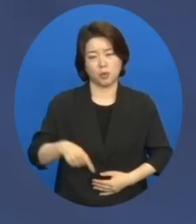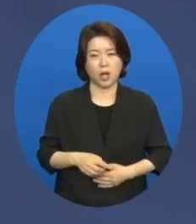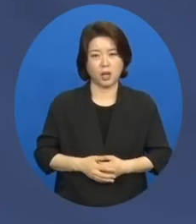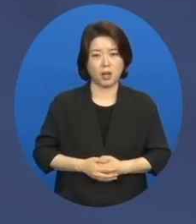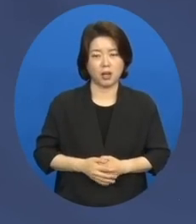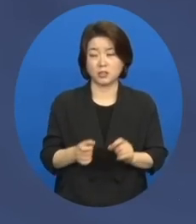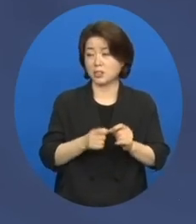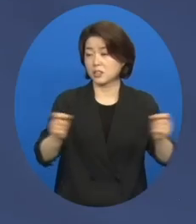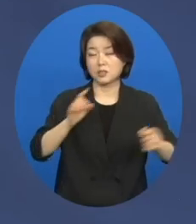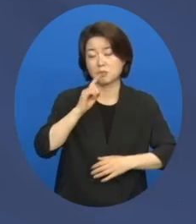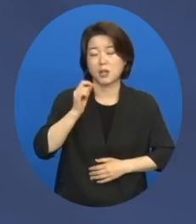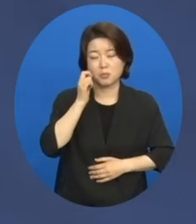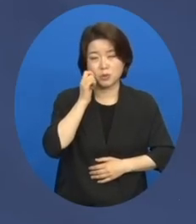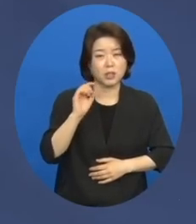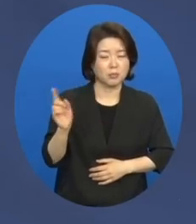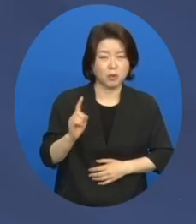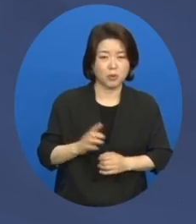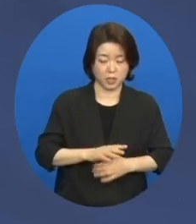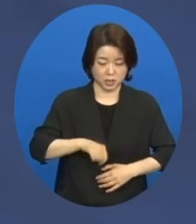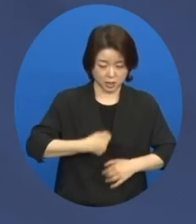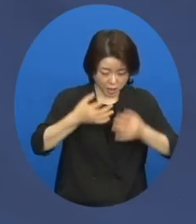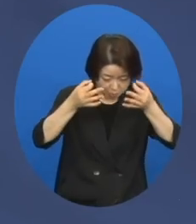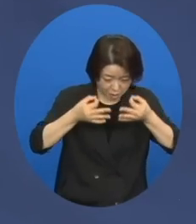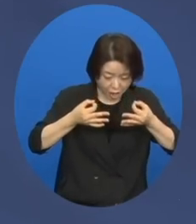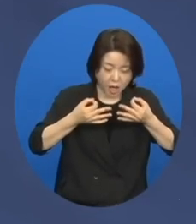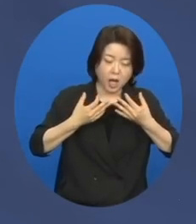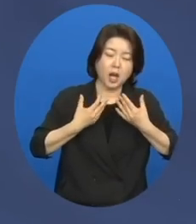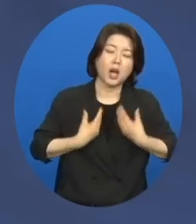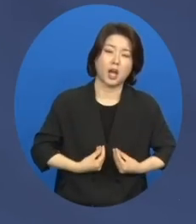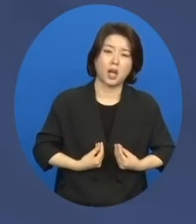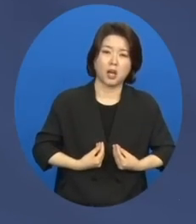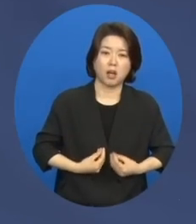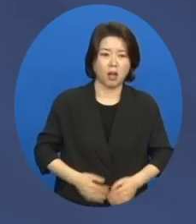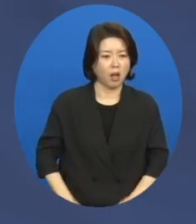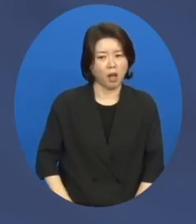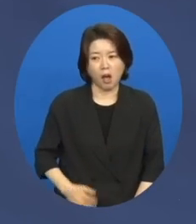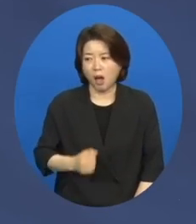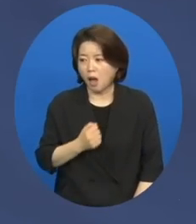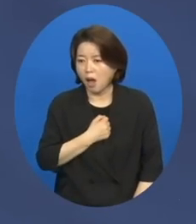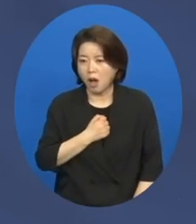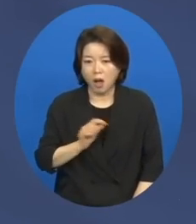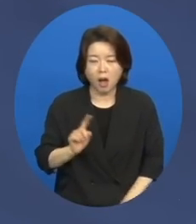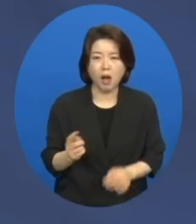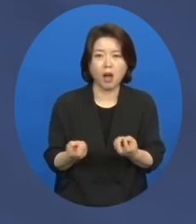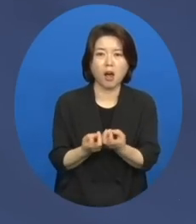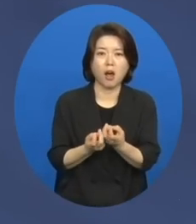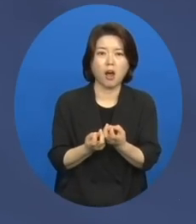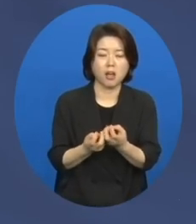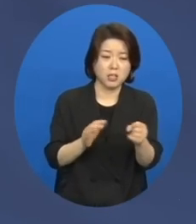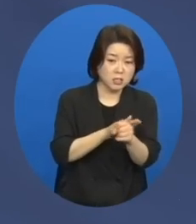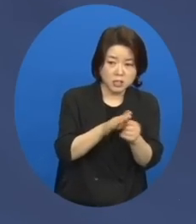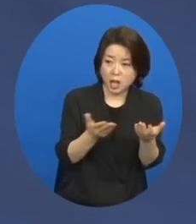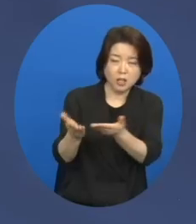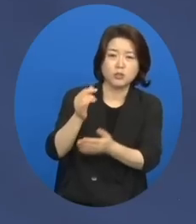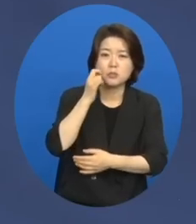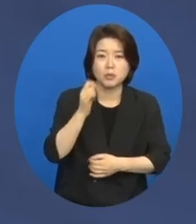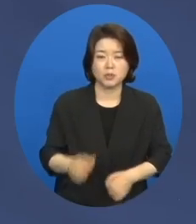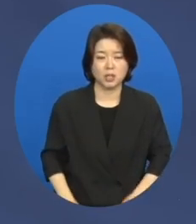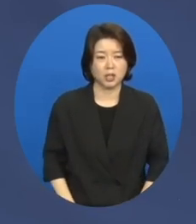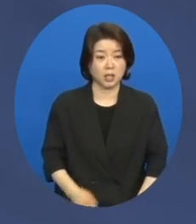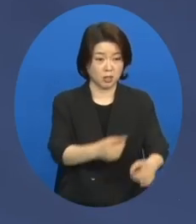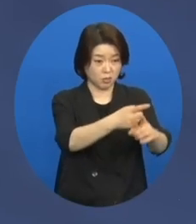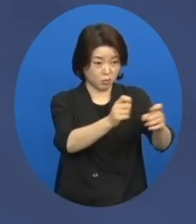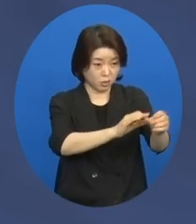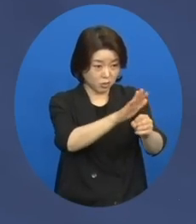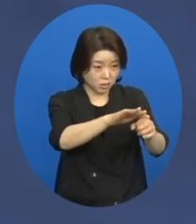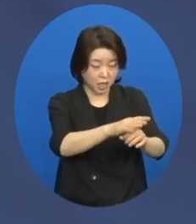할 수 없지만 다른 게 아니라 자기 절망이었습니다. 미치겠는 거예요. 사랑을 못 하겠는 거예요. 원수를 사랑하는